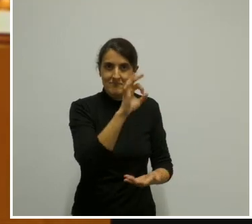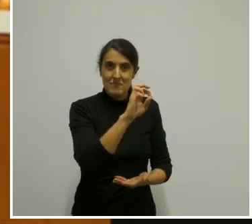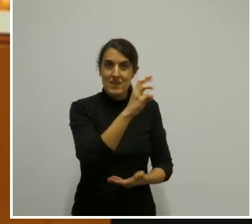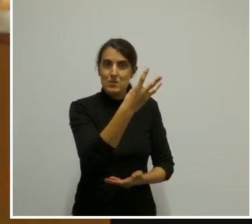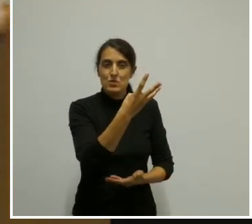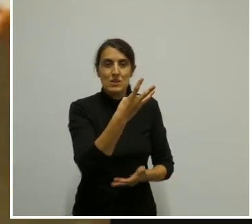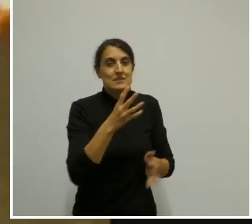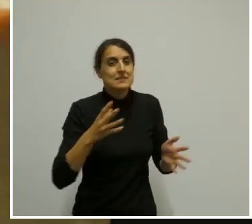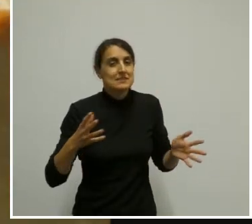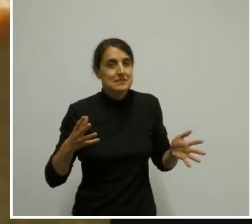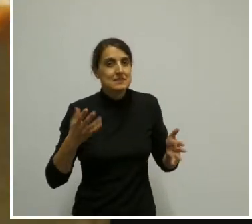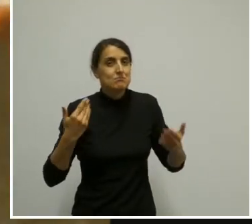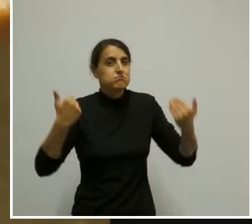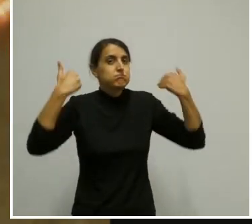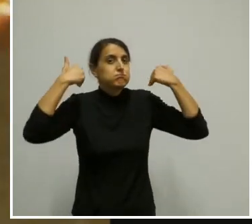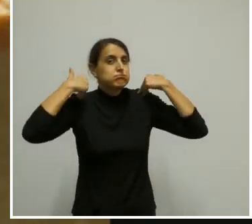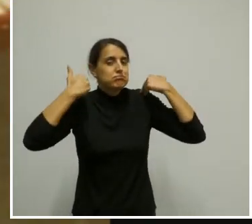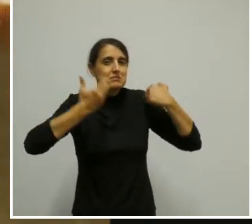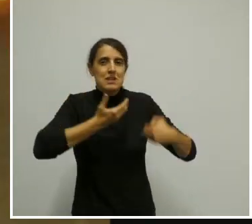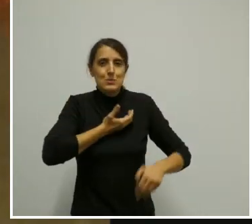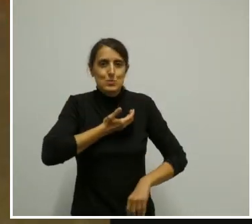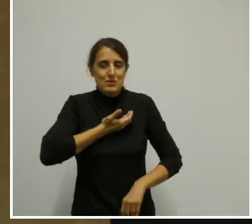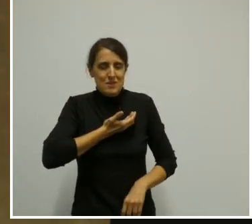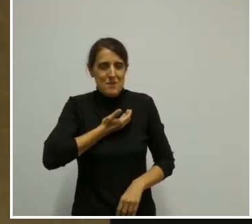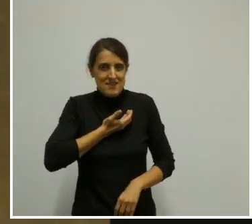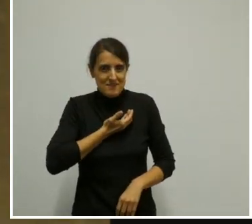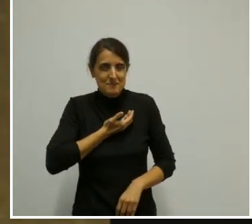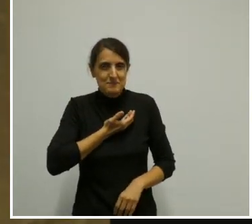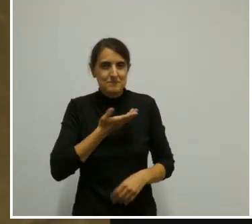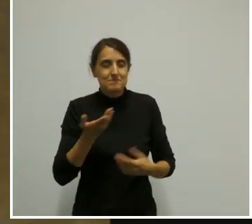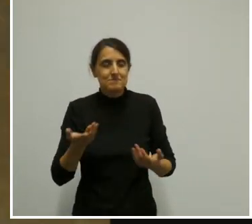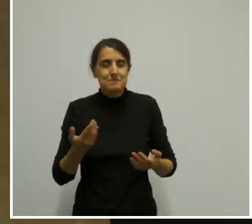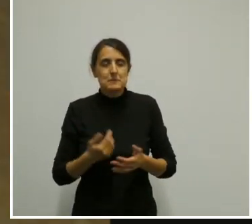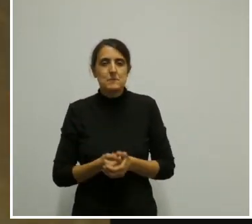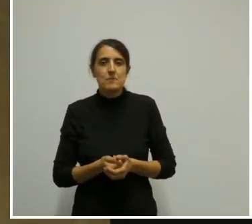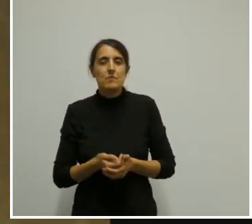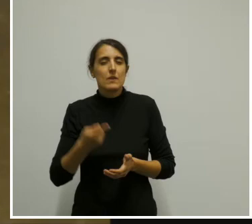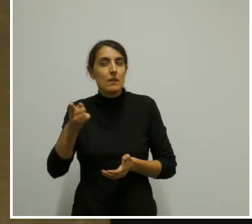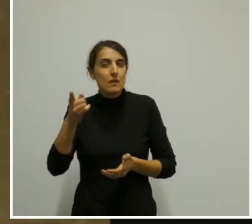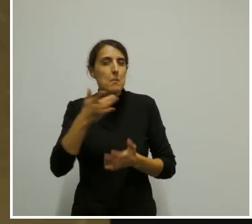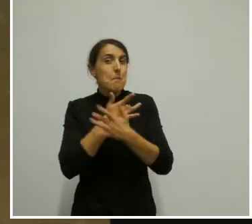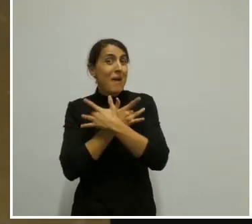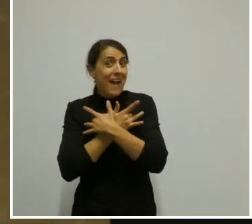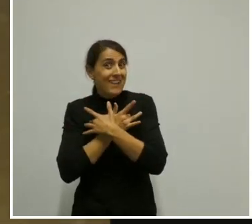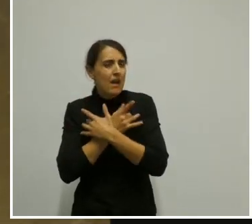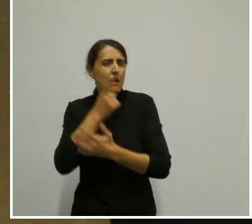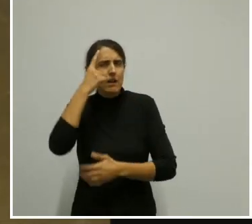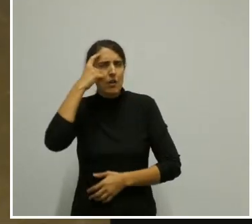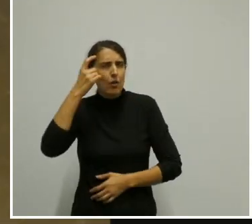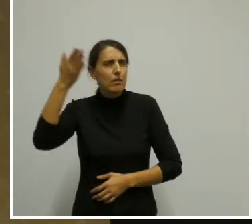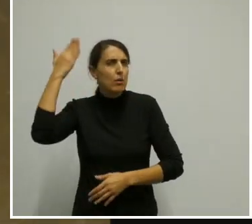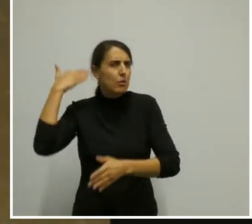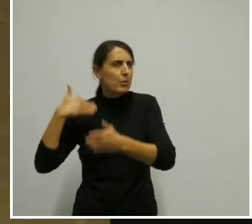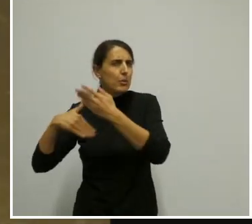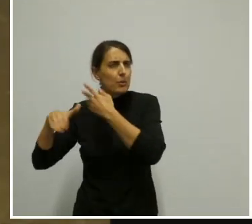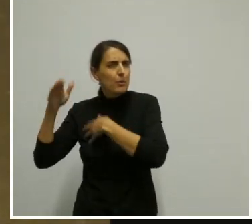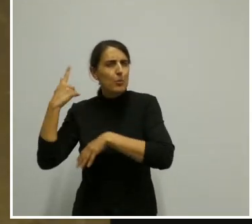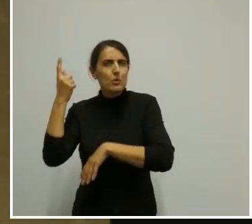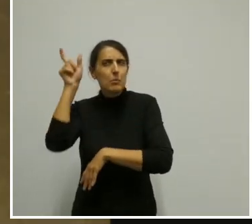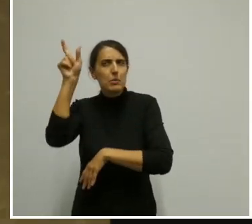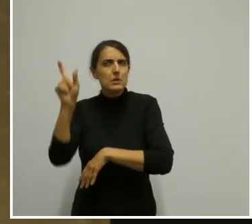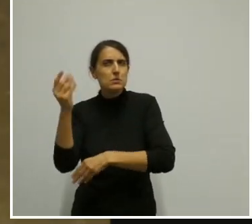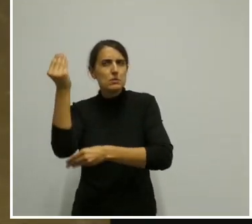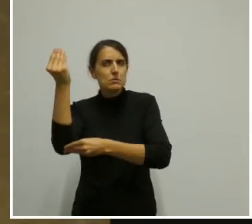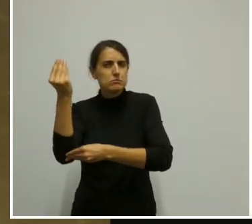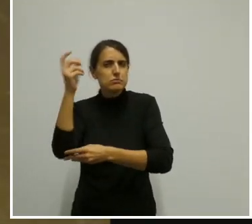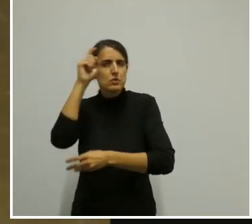competència de l'Ajuntament. Clar, ella recordava que havien tingut durant un temps una figura que va ser clau, que era la